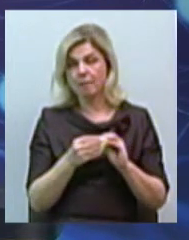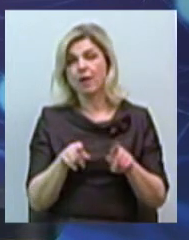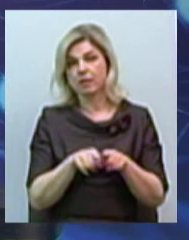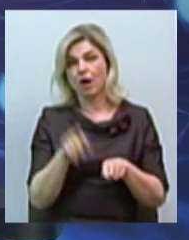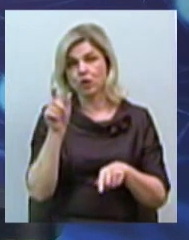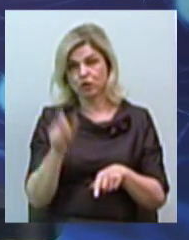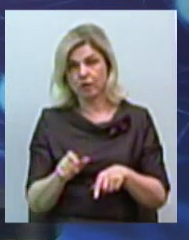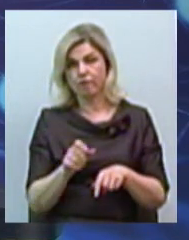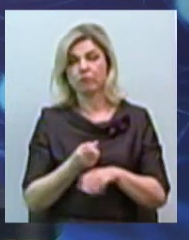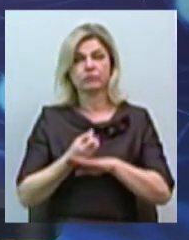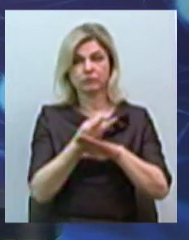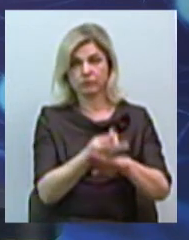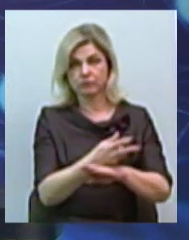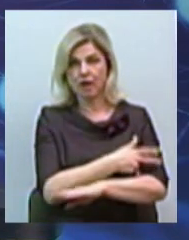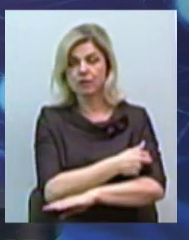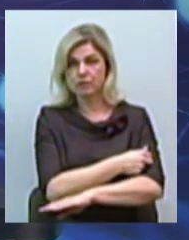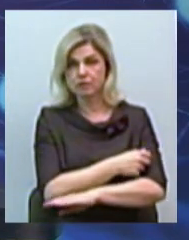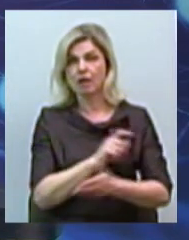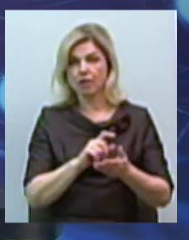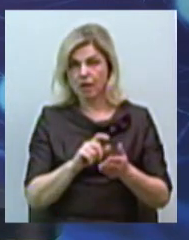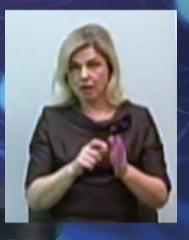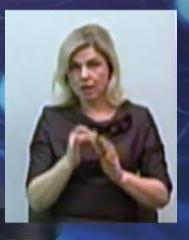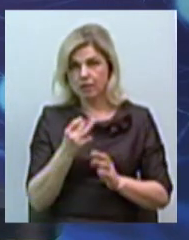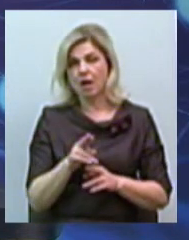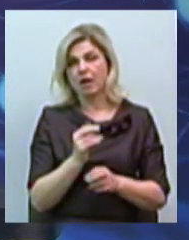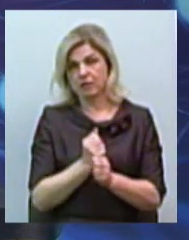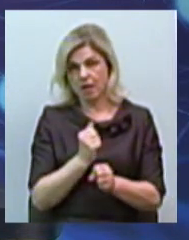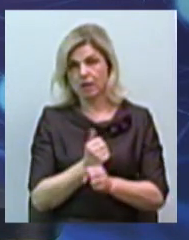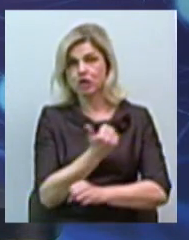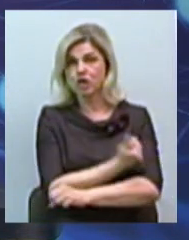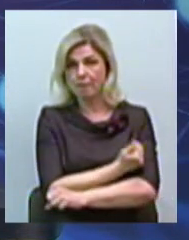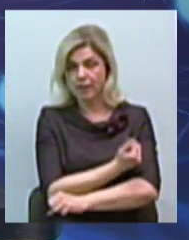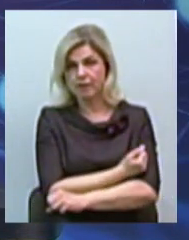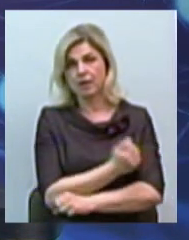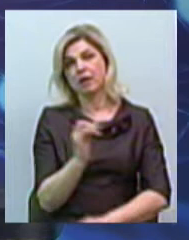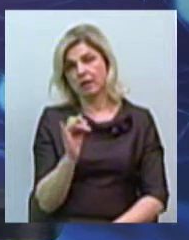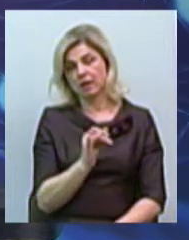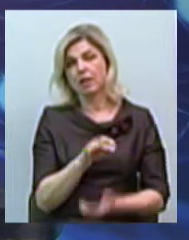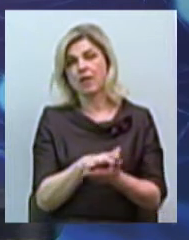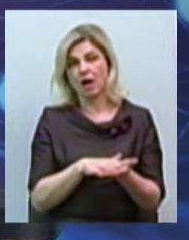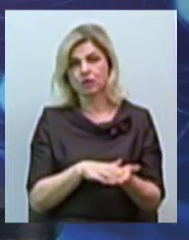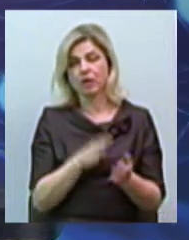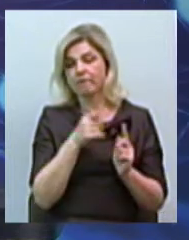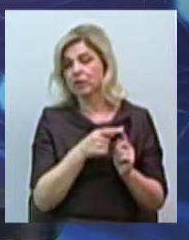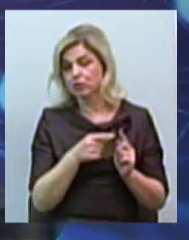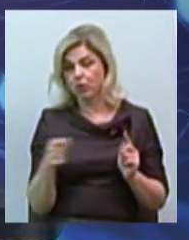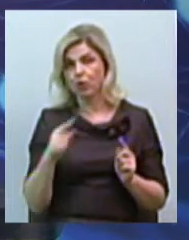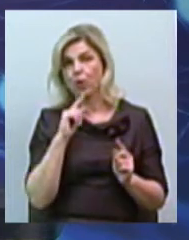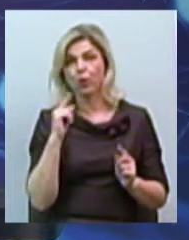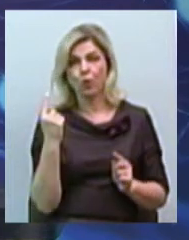в стаціонар для проведення цієї схеми щеплення. І далі протягом цілого